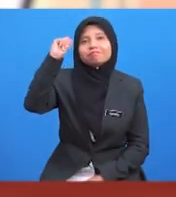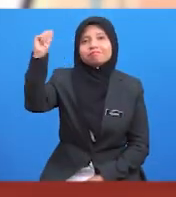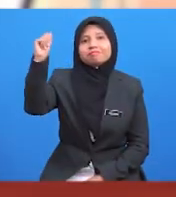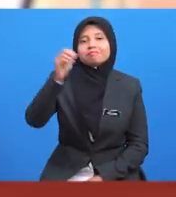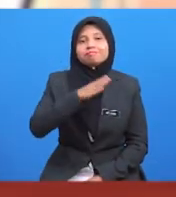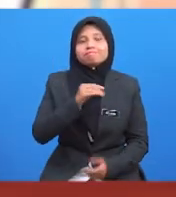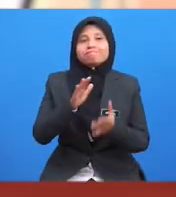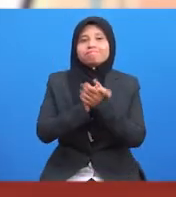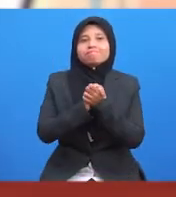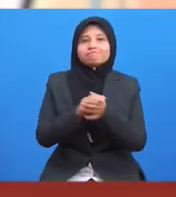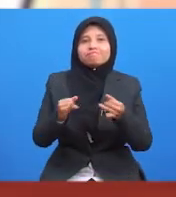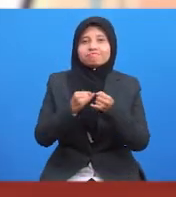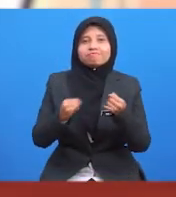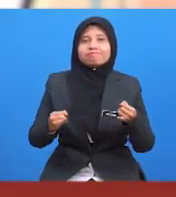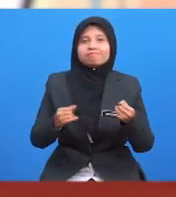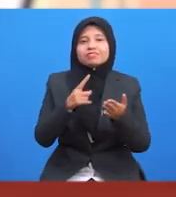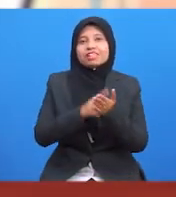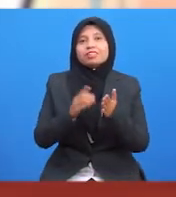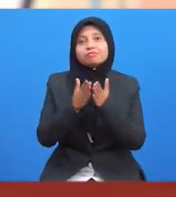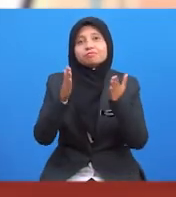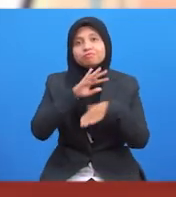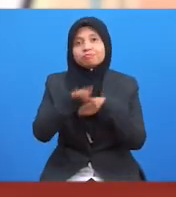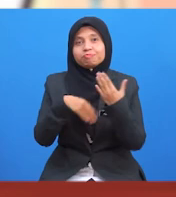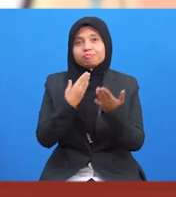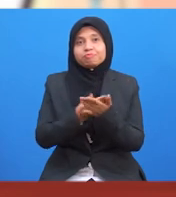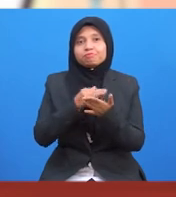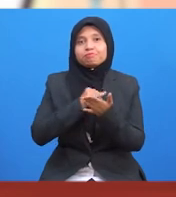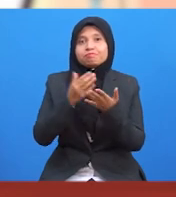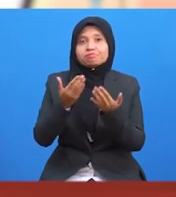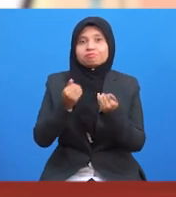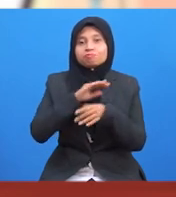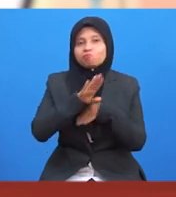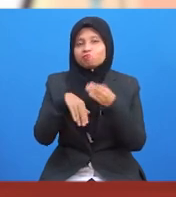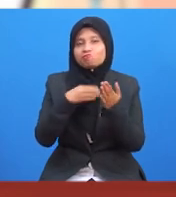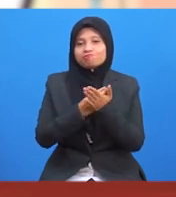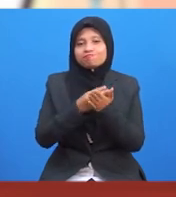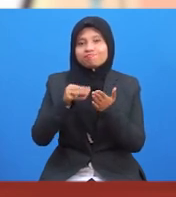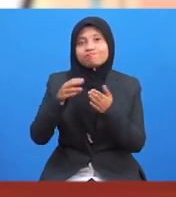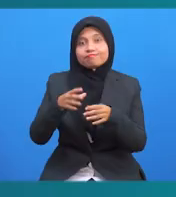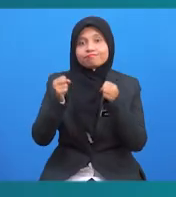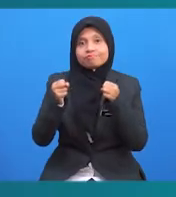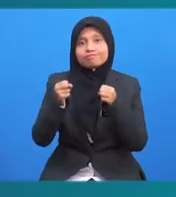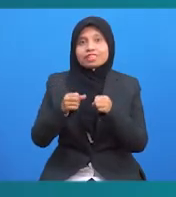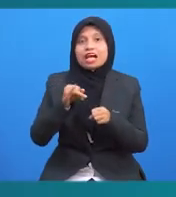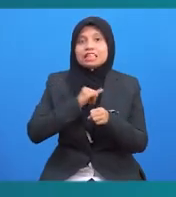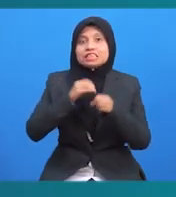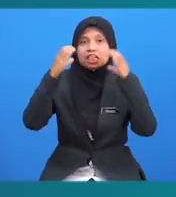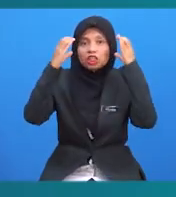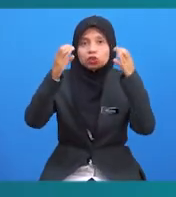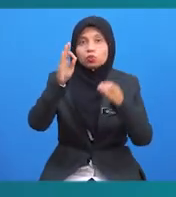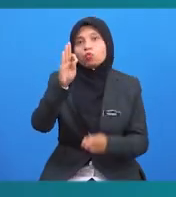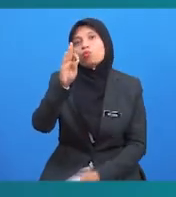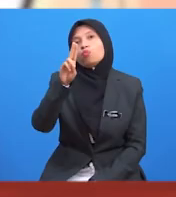Assalamualaikum dan salam sejahtera. Apa khabar semua? Saya harap kamu semua sihat-sihat belaka ya. Saya Cikgu